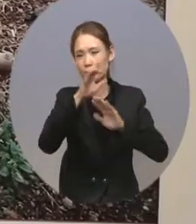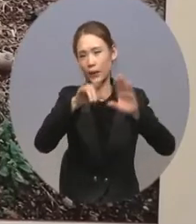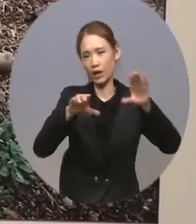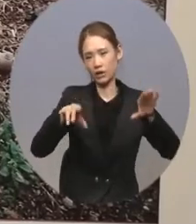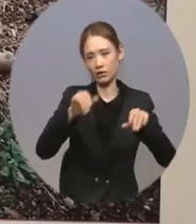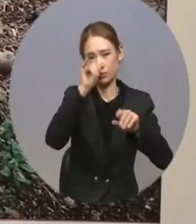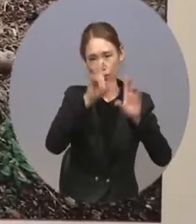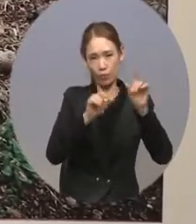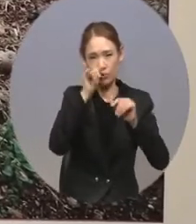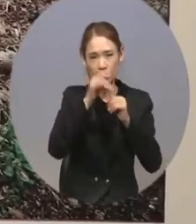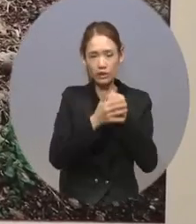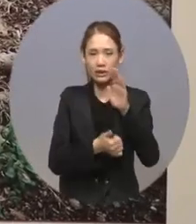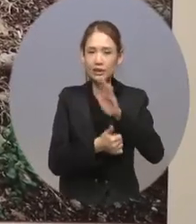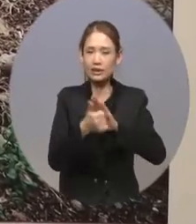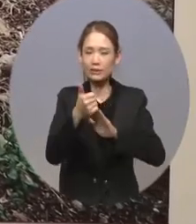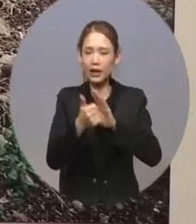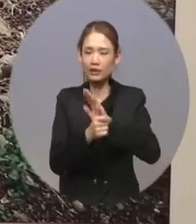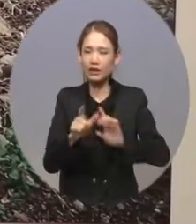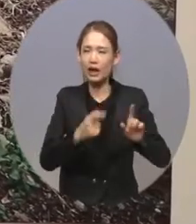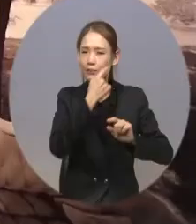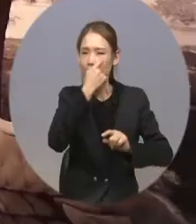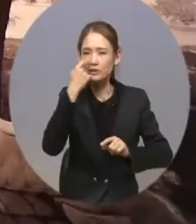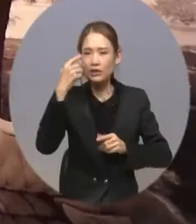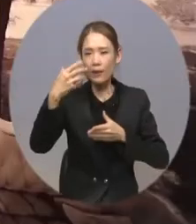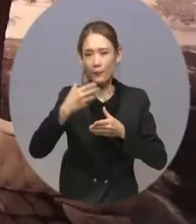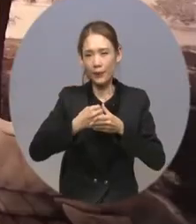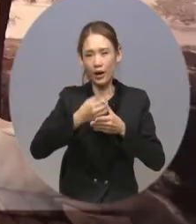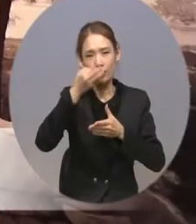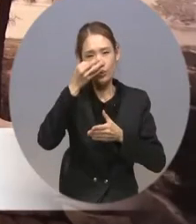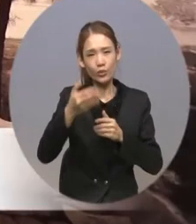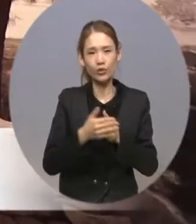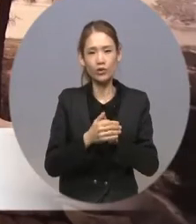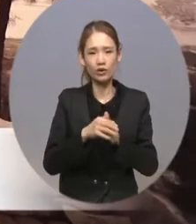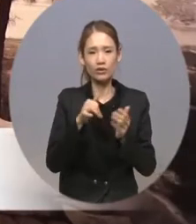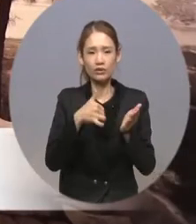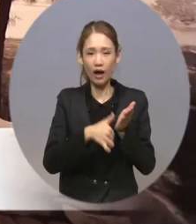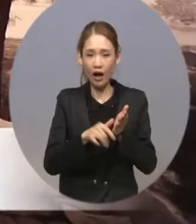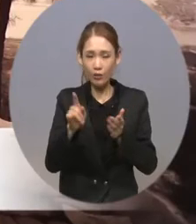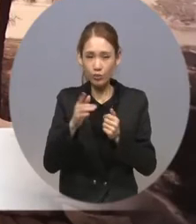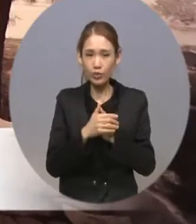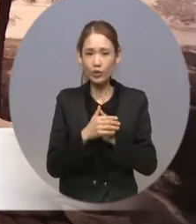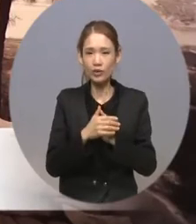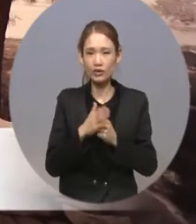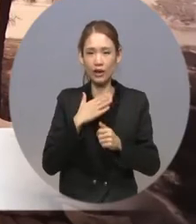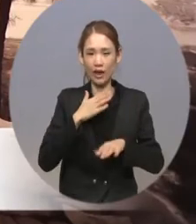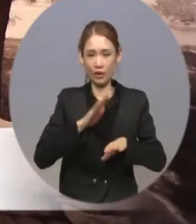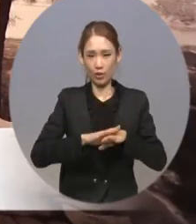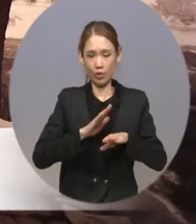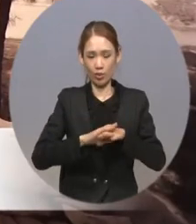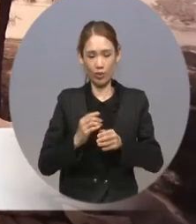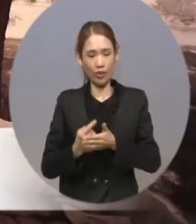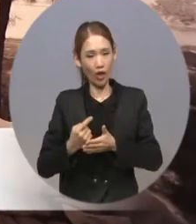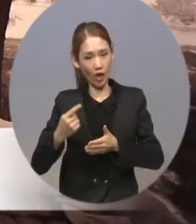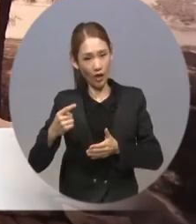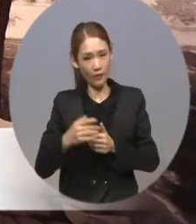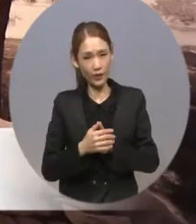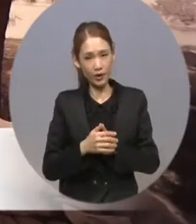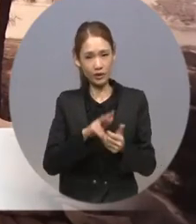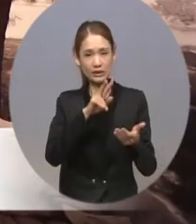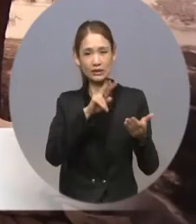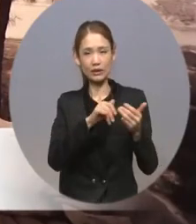희망과 삶의 흔적을 담아냈습니다. 작품이라는 게 작가의 손을 떠나면 결국